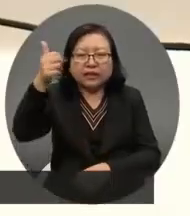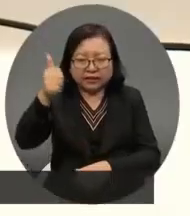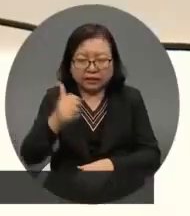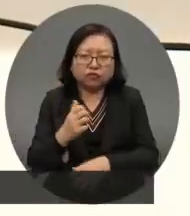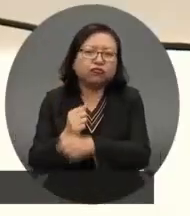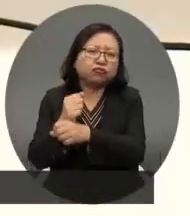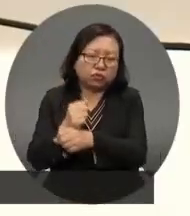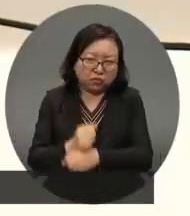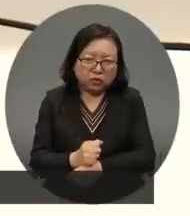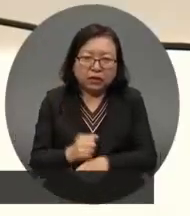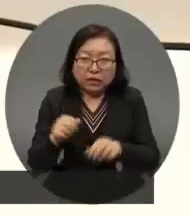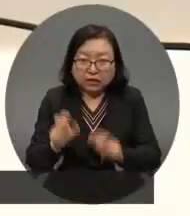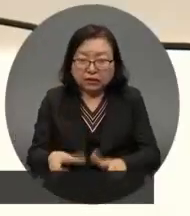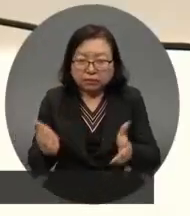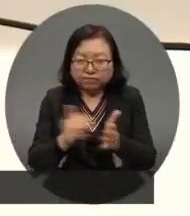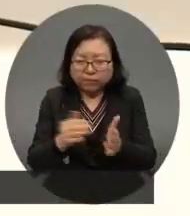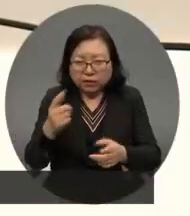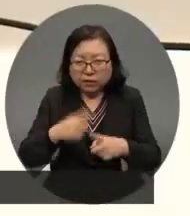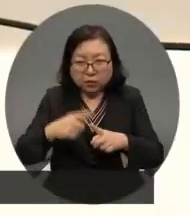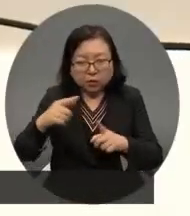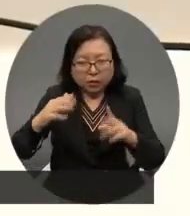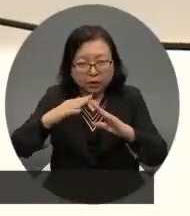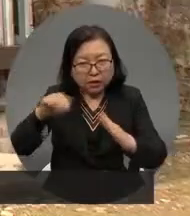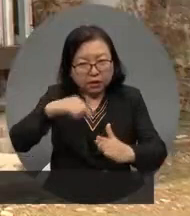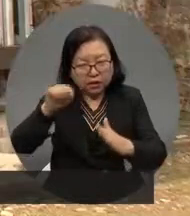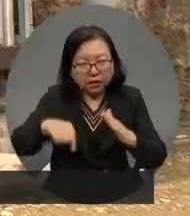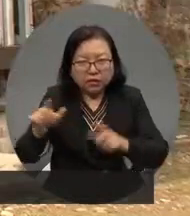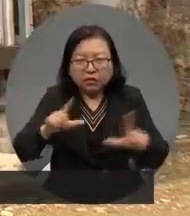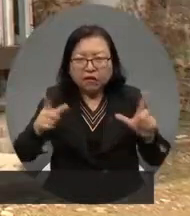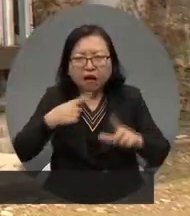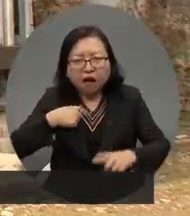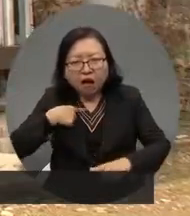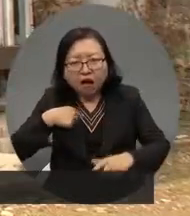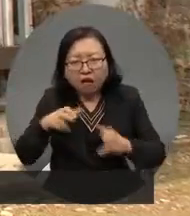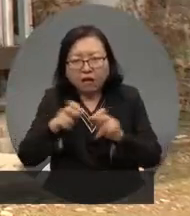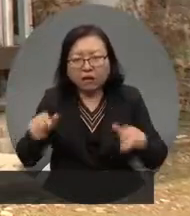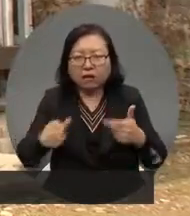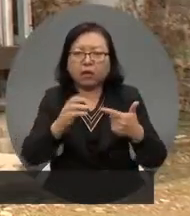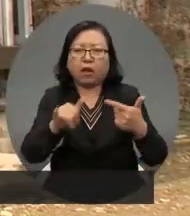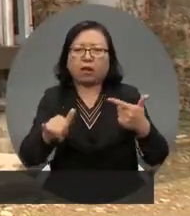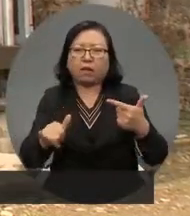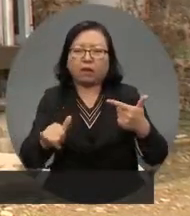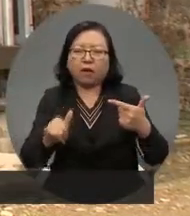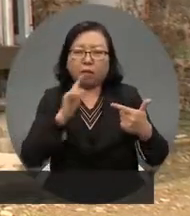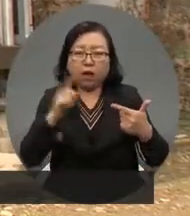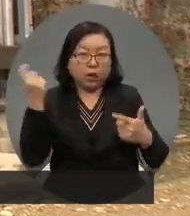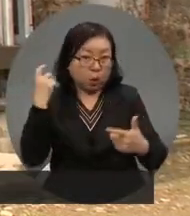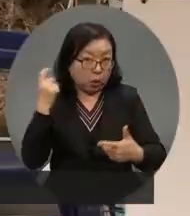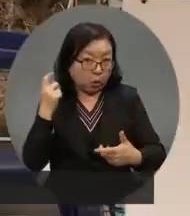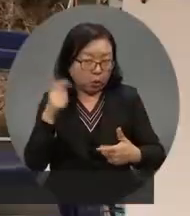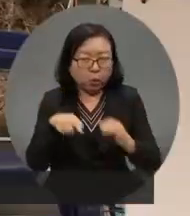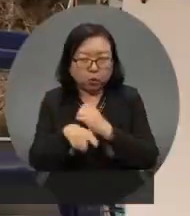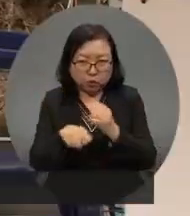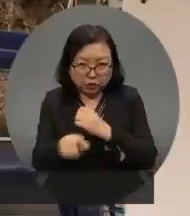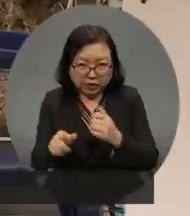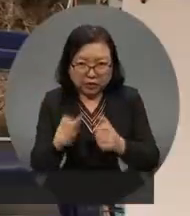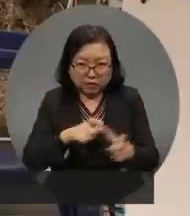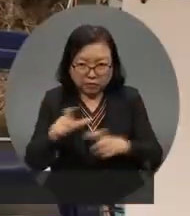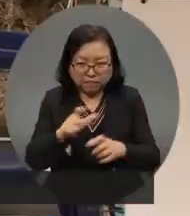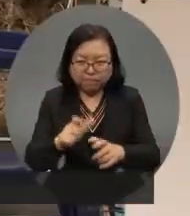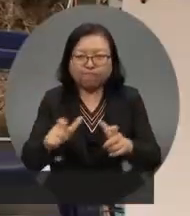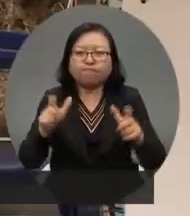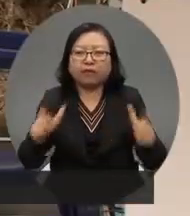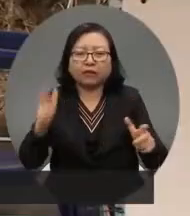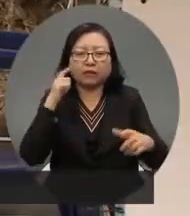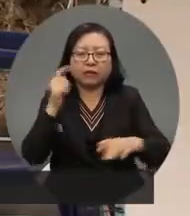한편 지금까지 이 교회에서 생활한 장애인이 6명이었다는 관계자들의 증언을 토대로 수사를 확대할 방침입니다. MBC